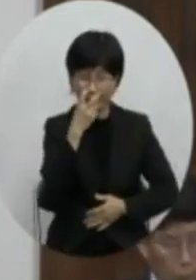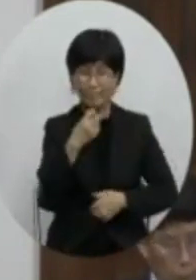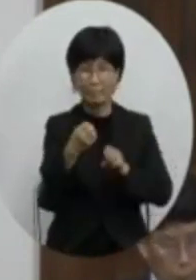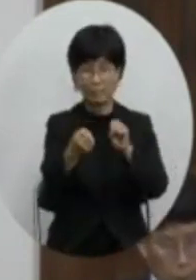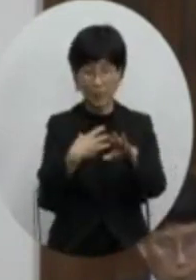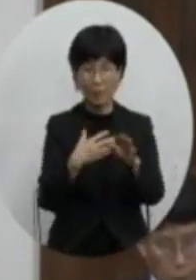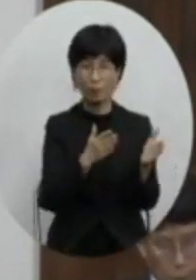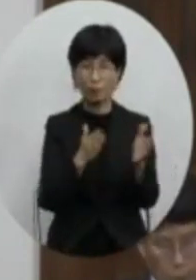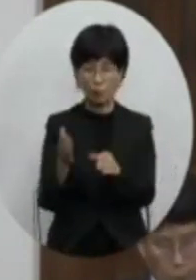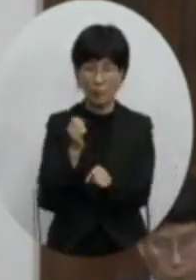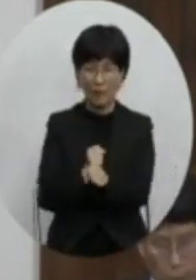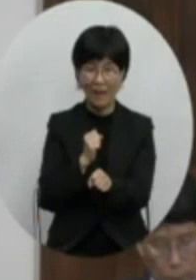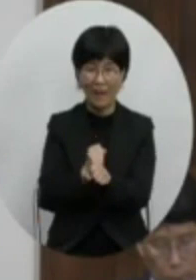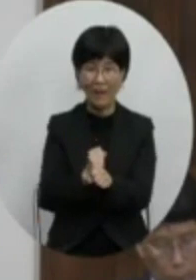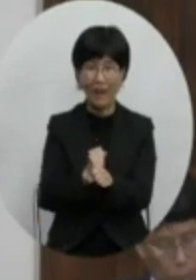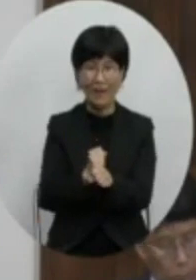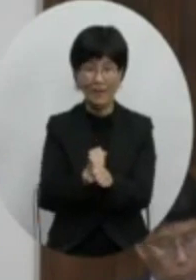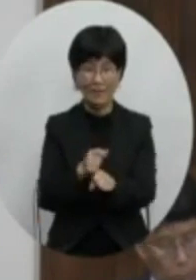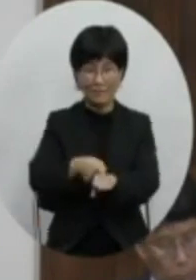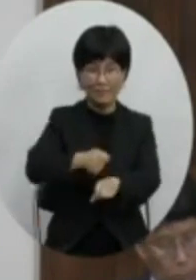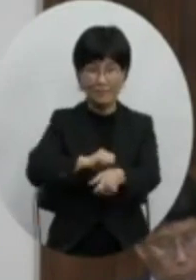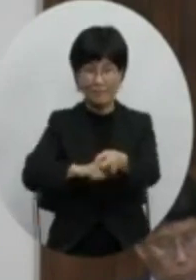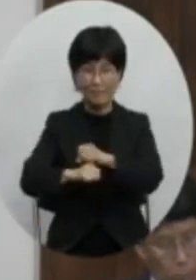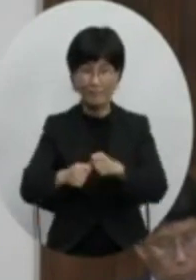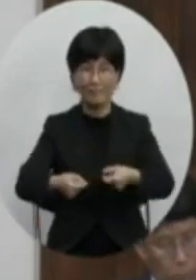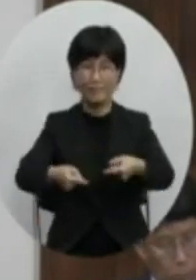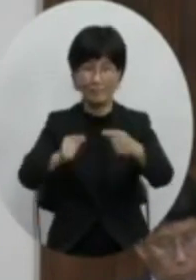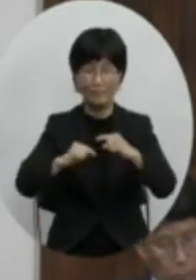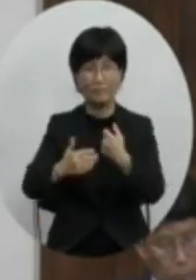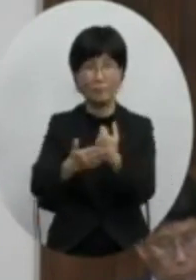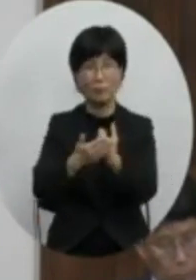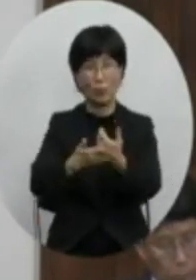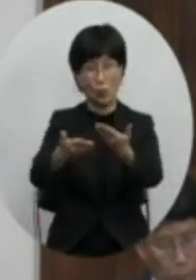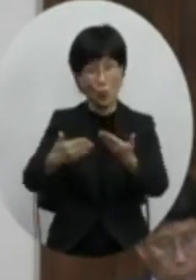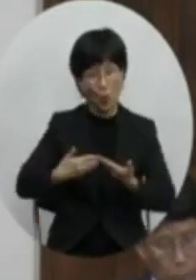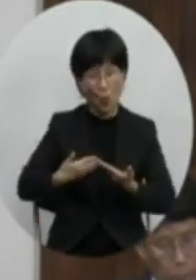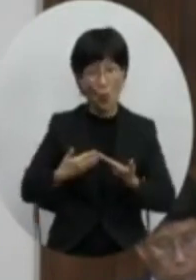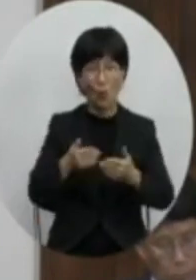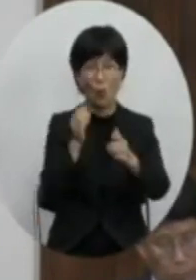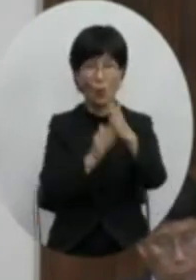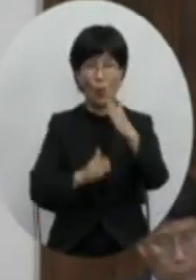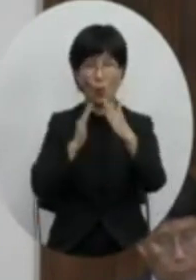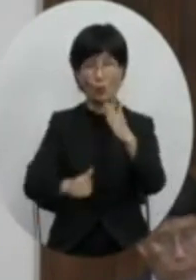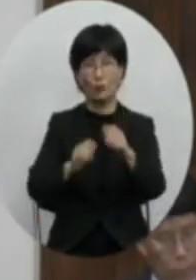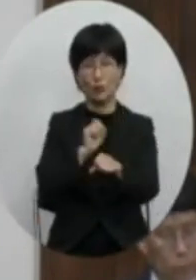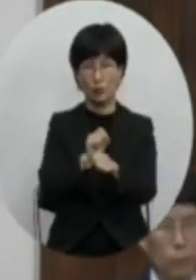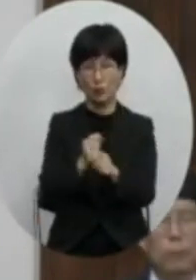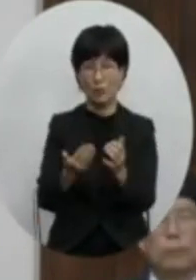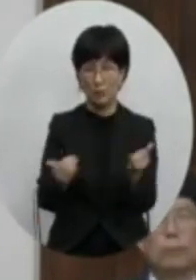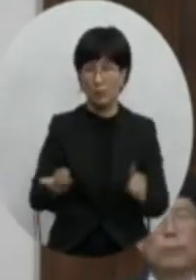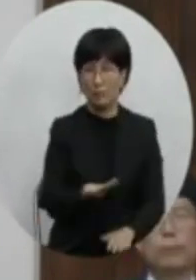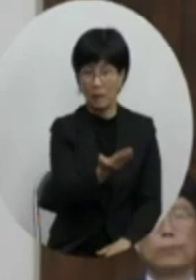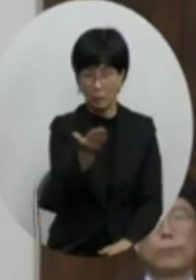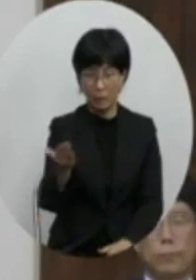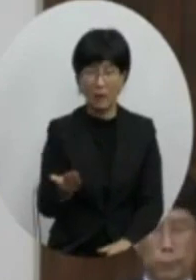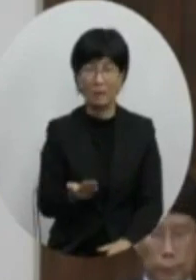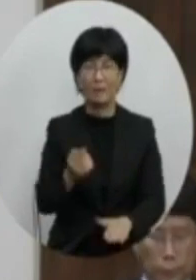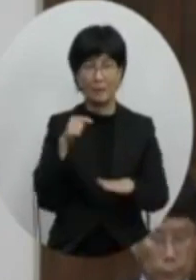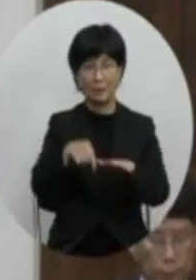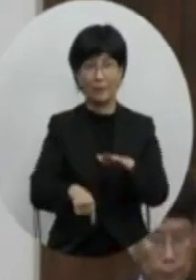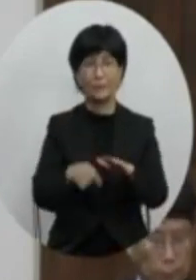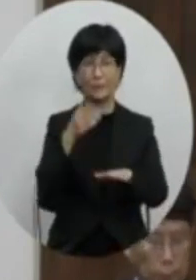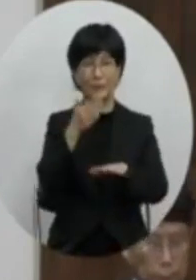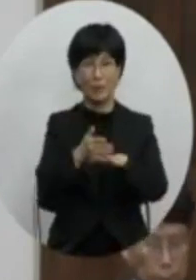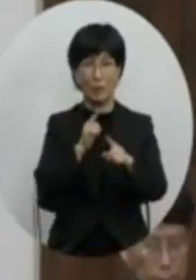준비하고 심사에 적극적으로 협조해 주신 집행부 공직자 여러분에게도 깊은 감사의 말씀을